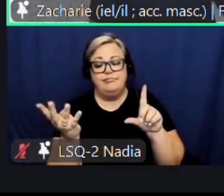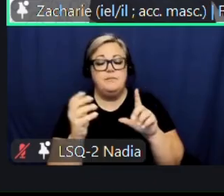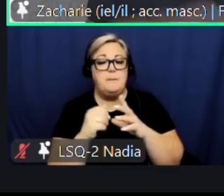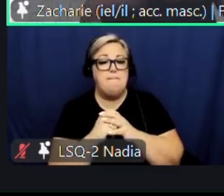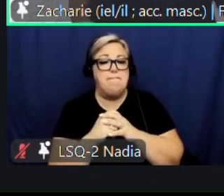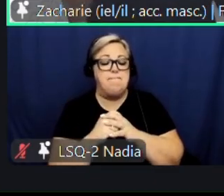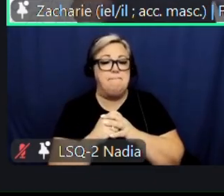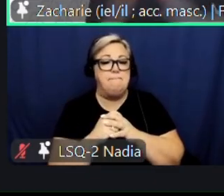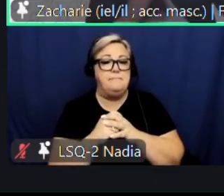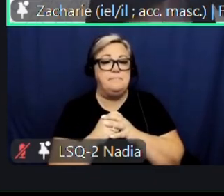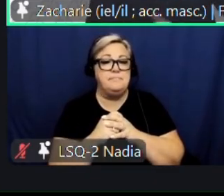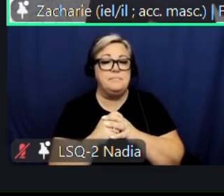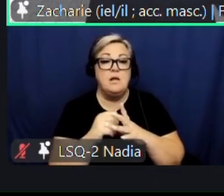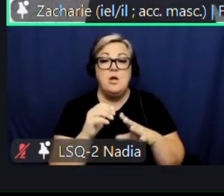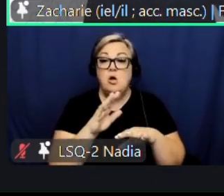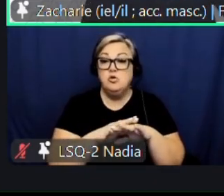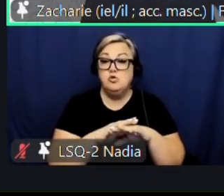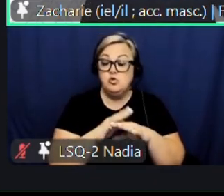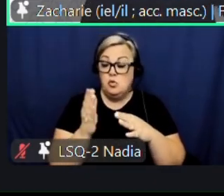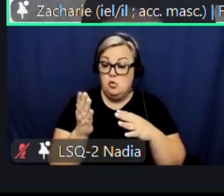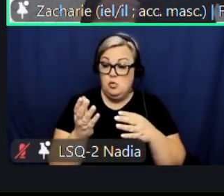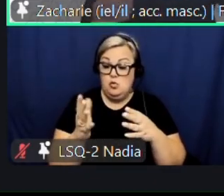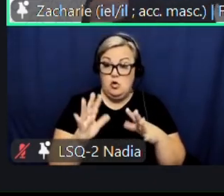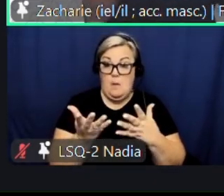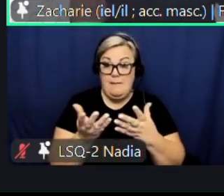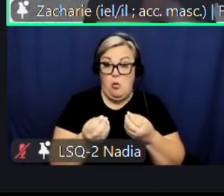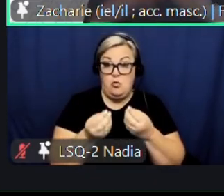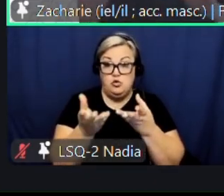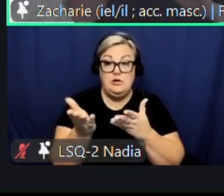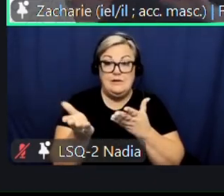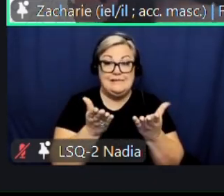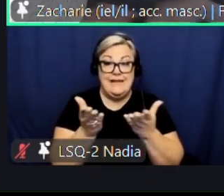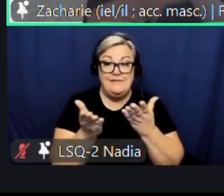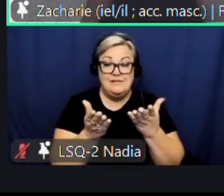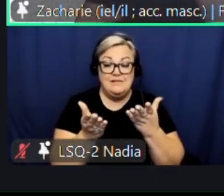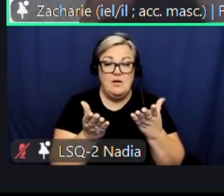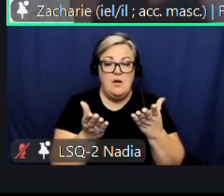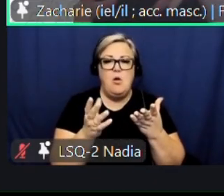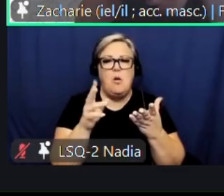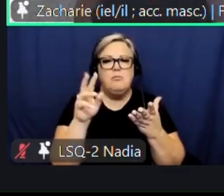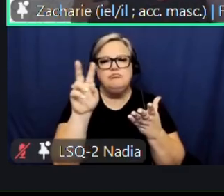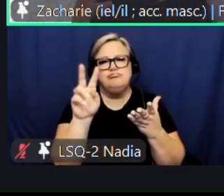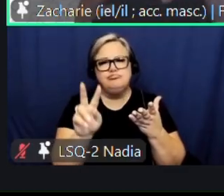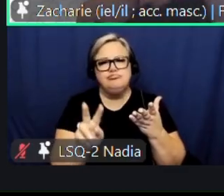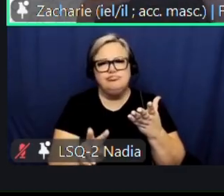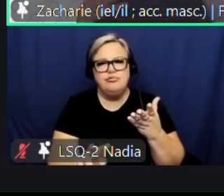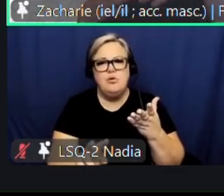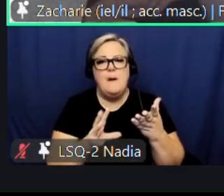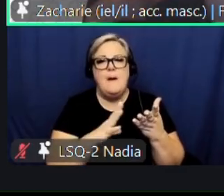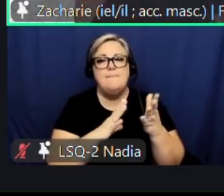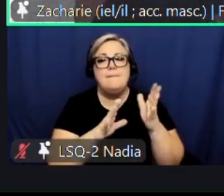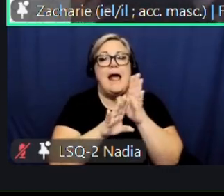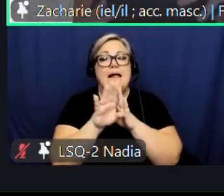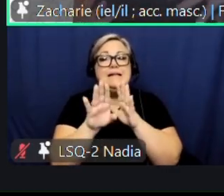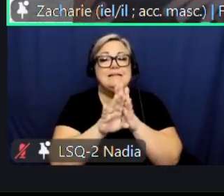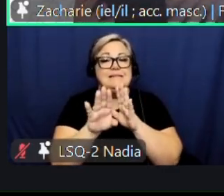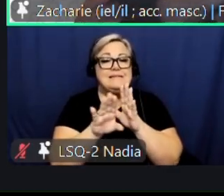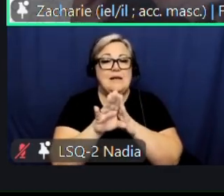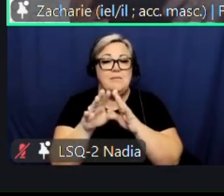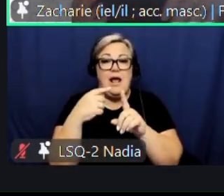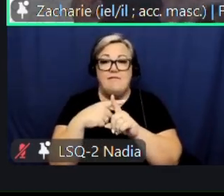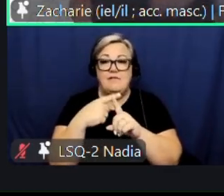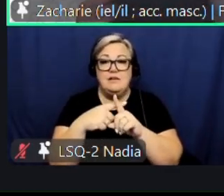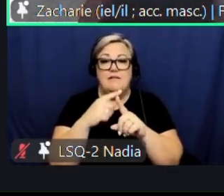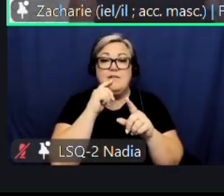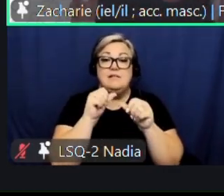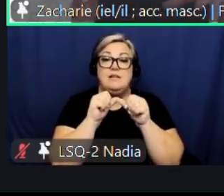LGBTQIA+, dans la livraison des services en particulier. On fera un survol, mais le développement de pratiques affirmatives, c'est un travail de longue